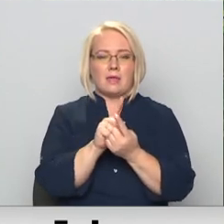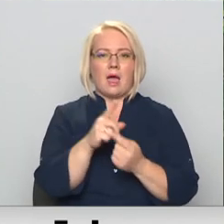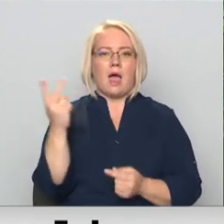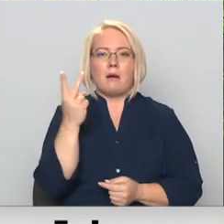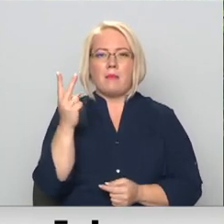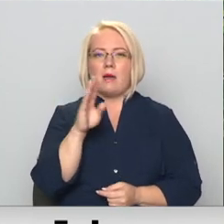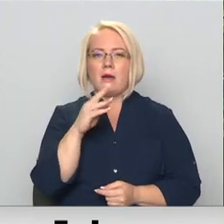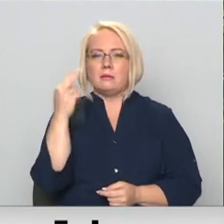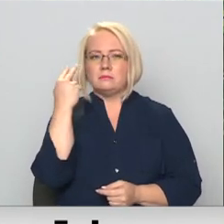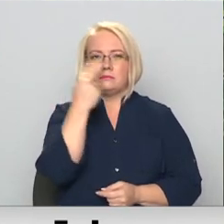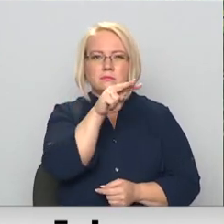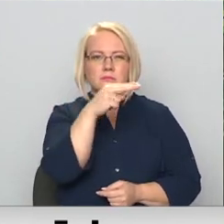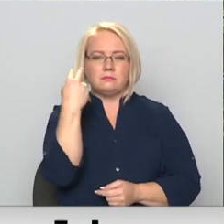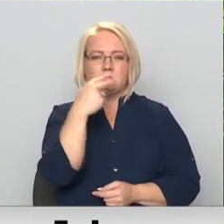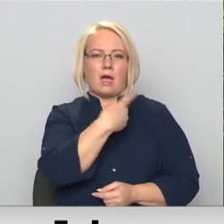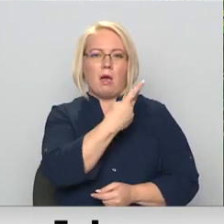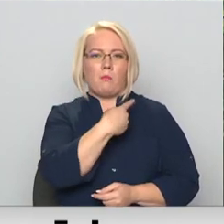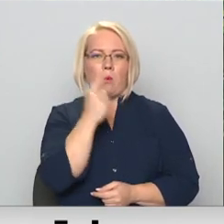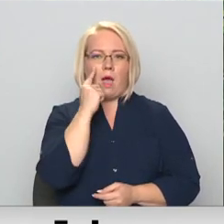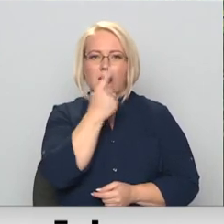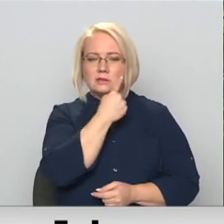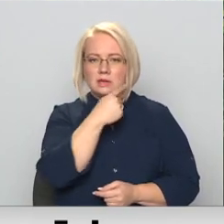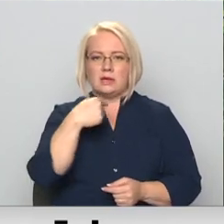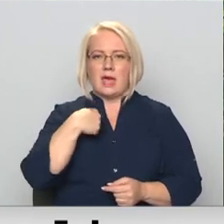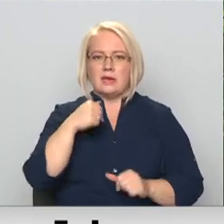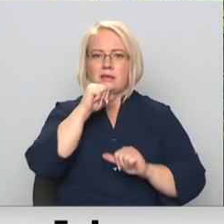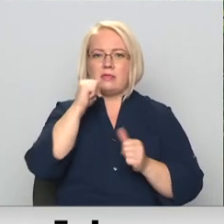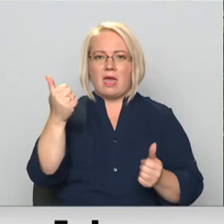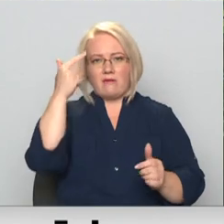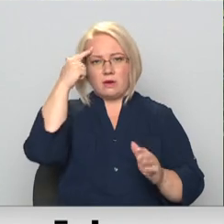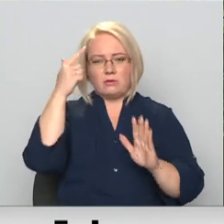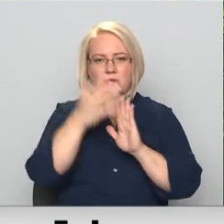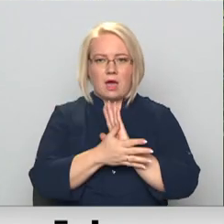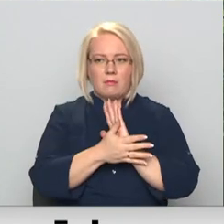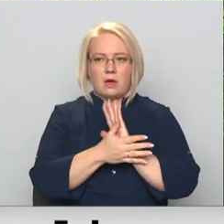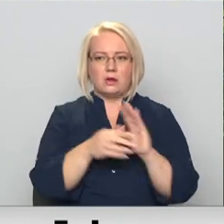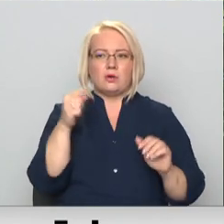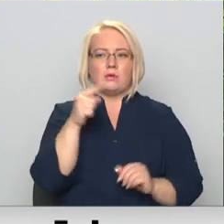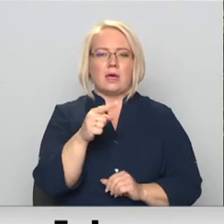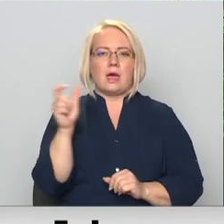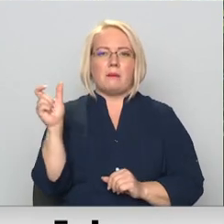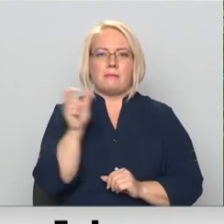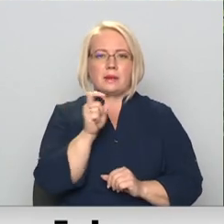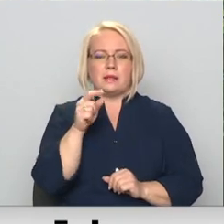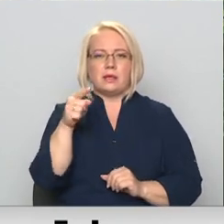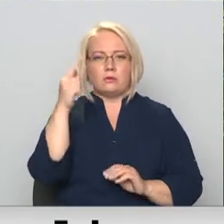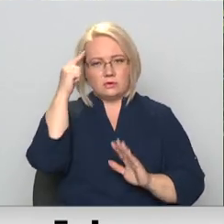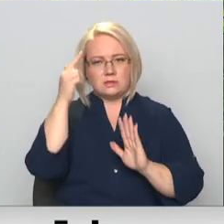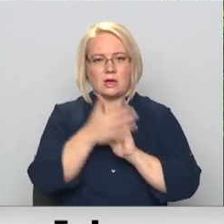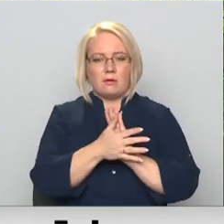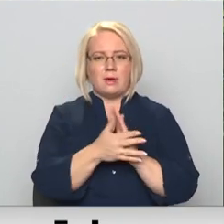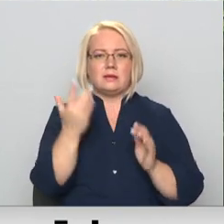acīs, manās acīs, Rozijas acīs, un es nevaru saprast. Un tajā brīdī ir tā jāsmies, jo tajā brīdī tu saproti,